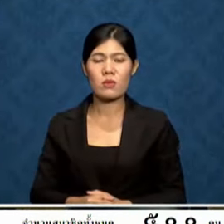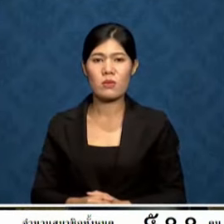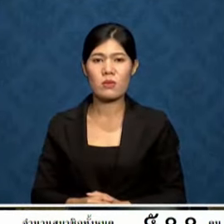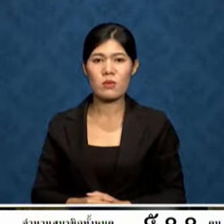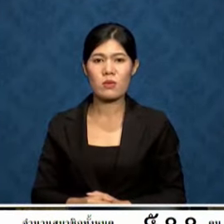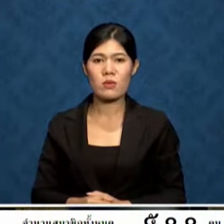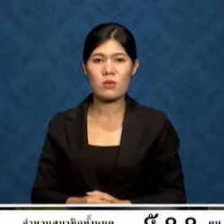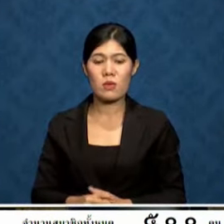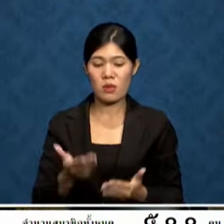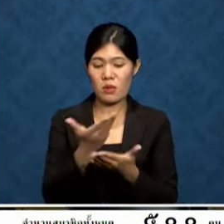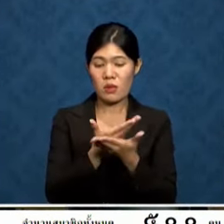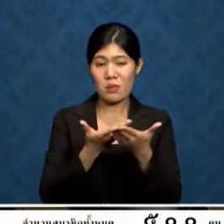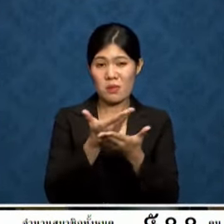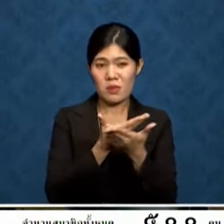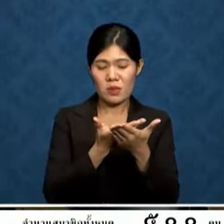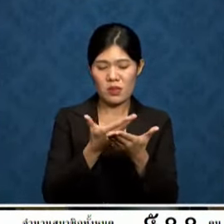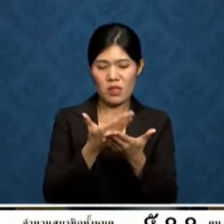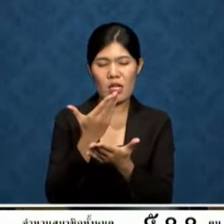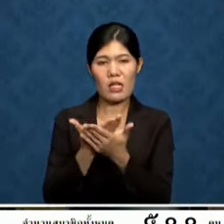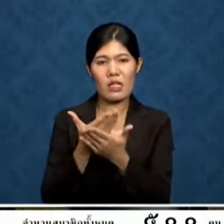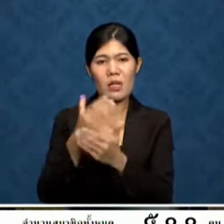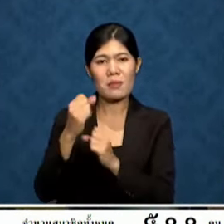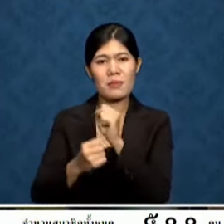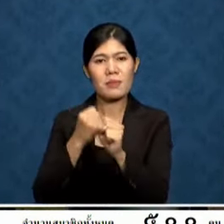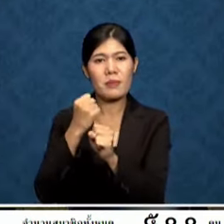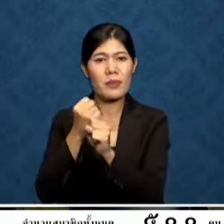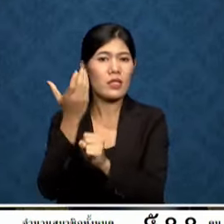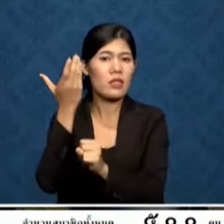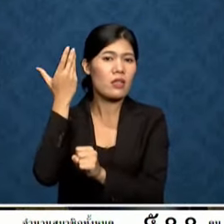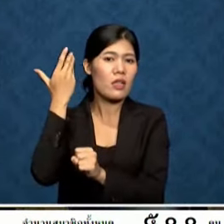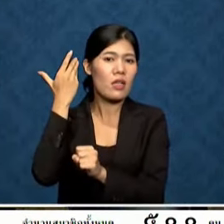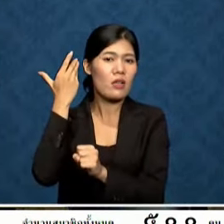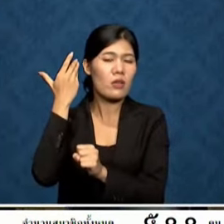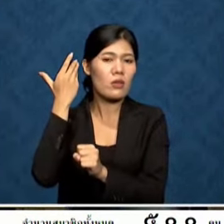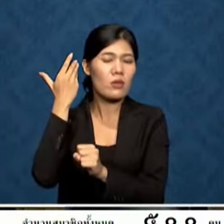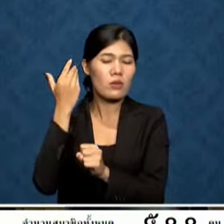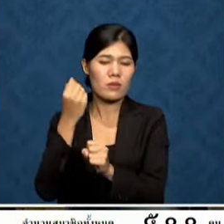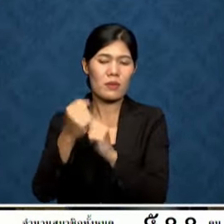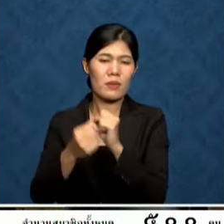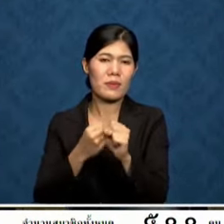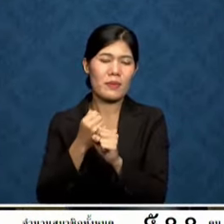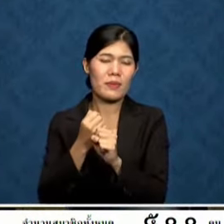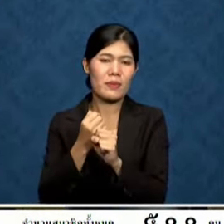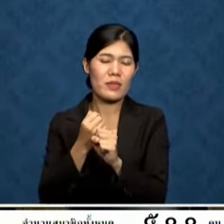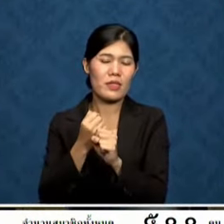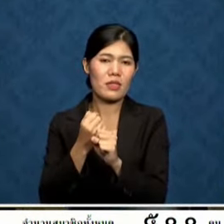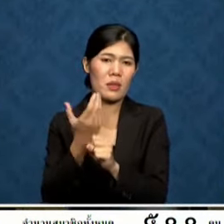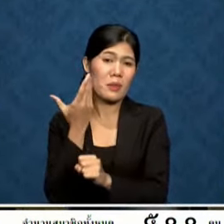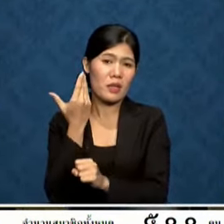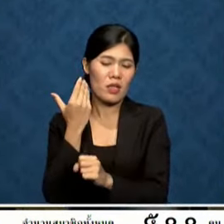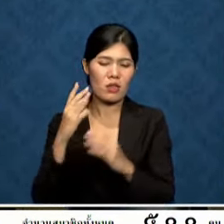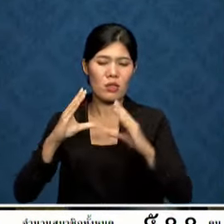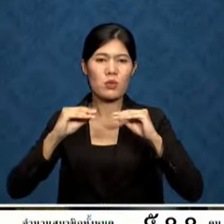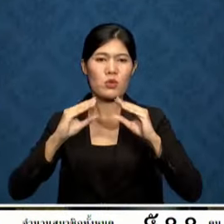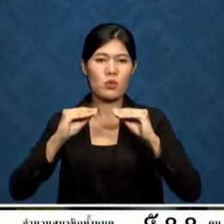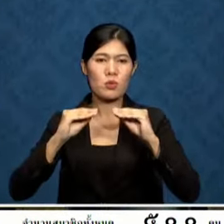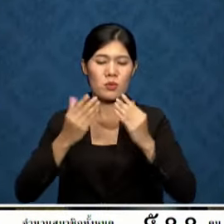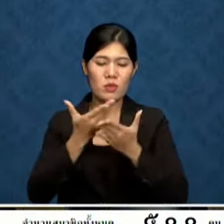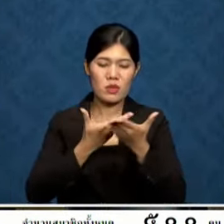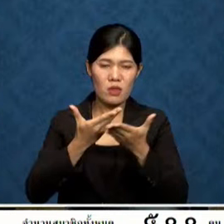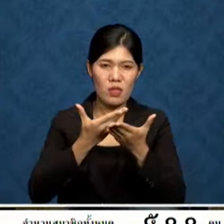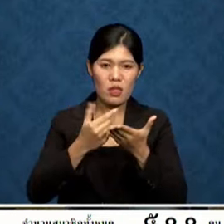งบประมาณรายจ่ายประจำปีเมื่อครั้งล่าสุดที่ผ่านมาพวกผมสมาชิกพรรค